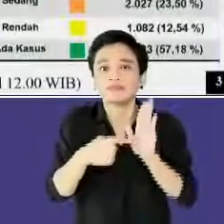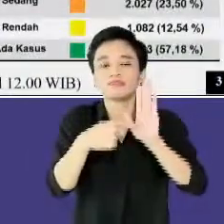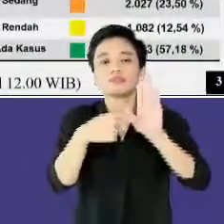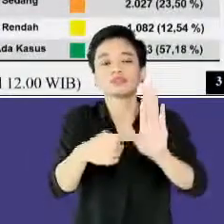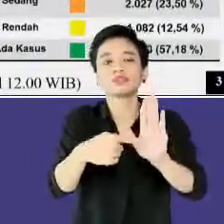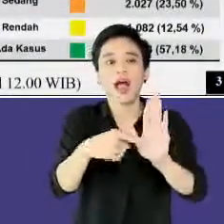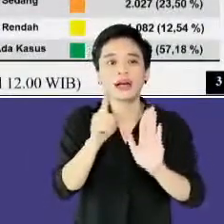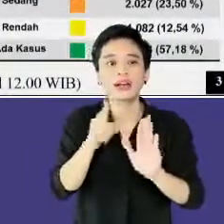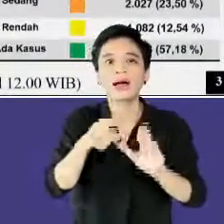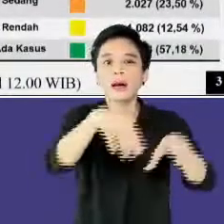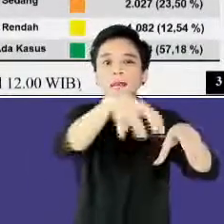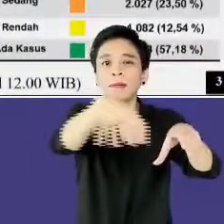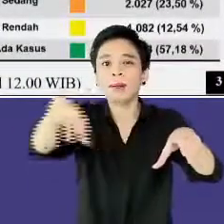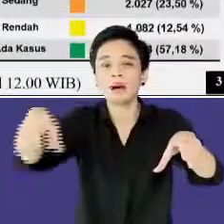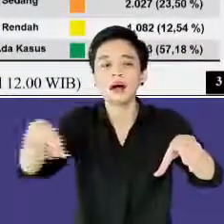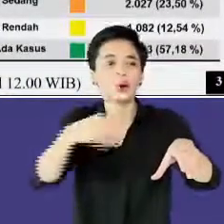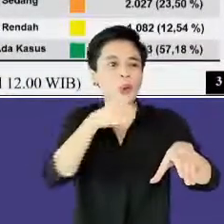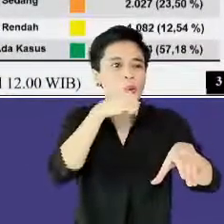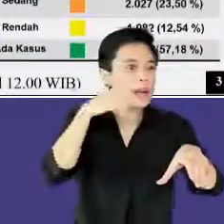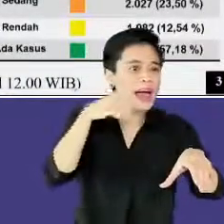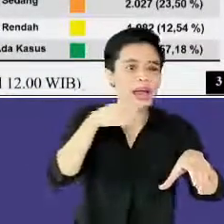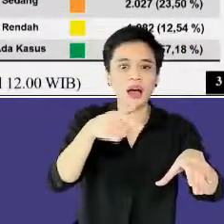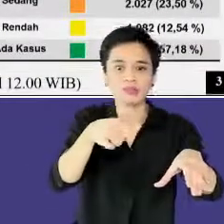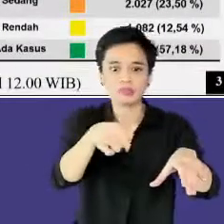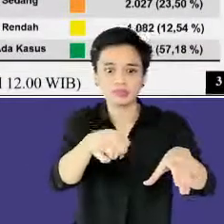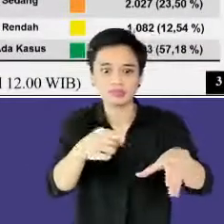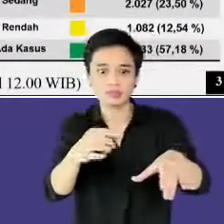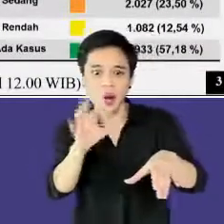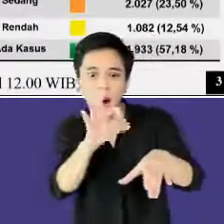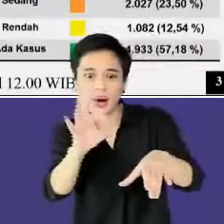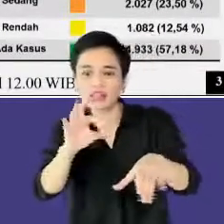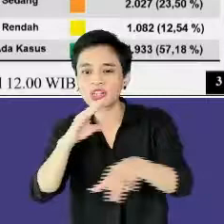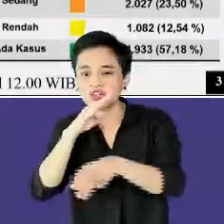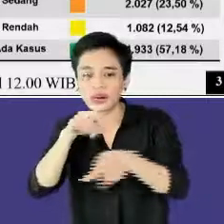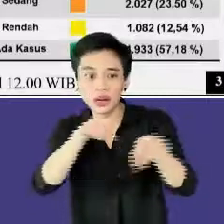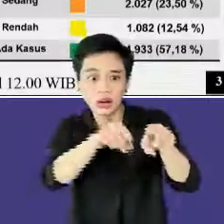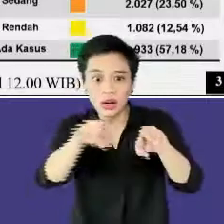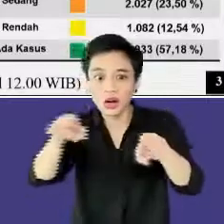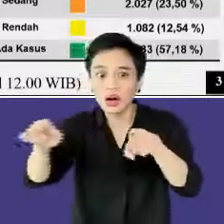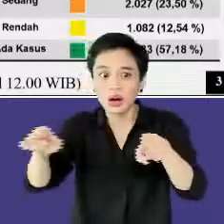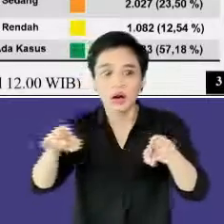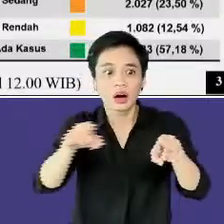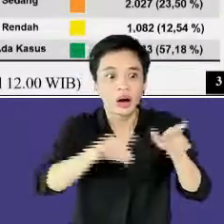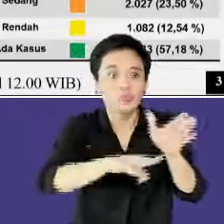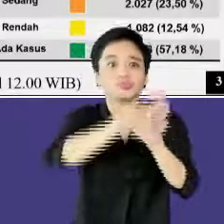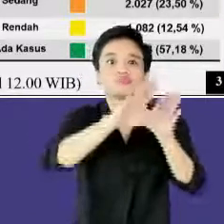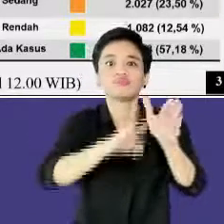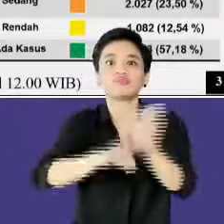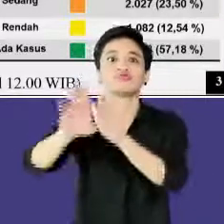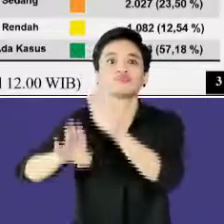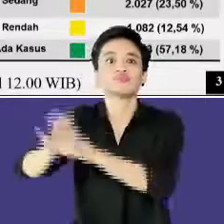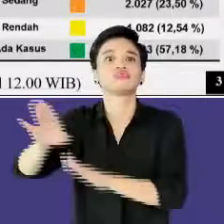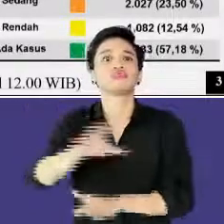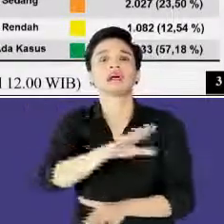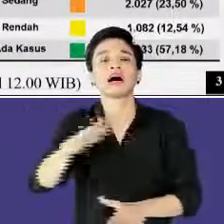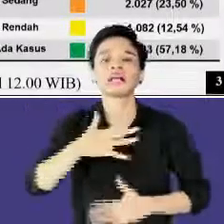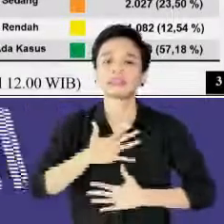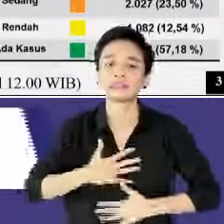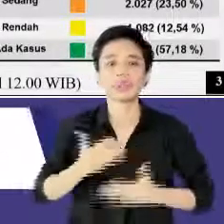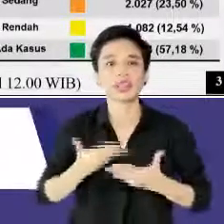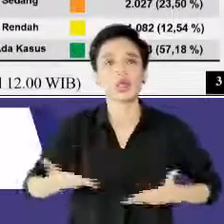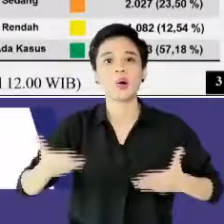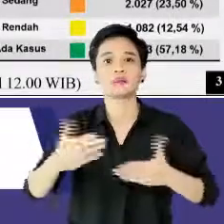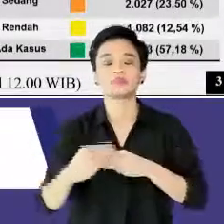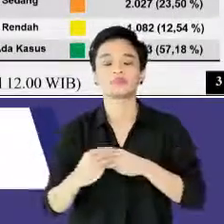merah kuning dan orange juga terjadi peningkatan nah ini Tentunya hal ini menjadi keprihatinan kita